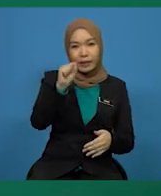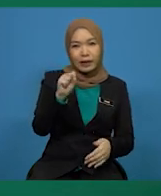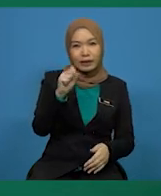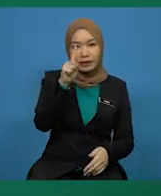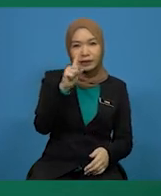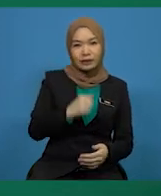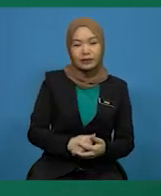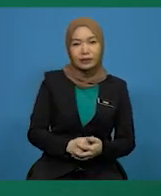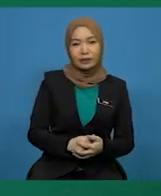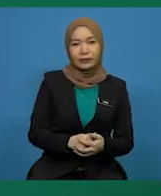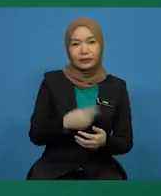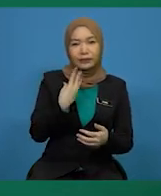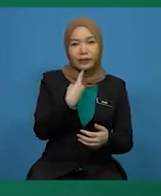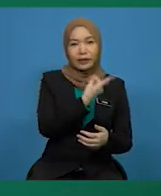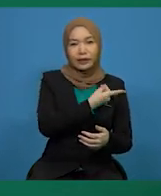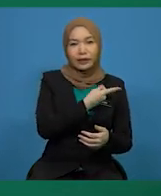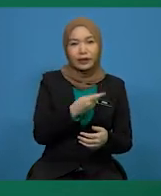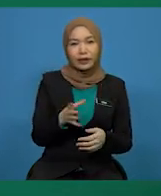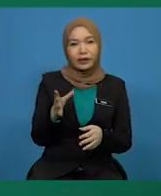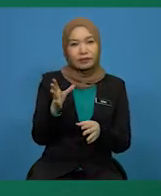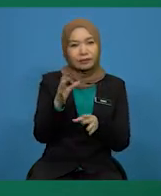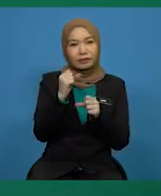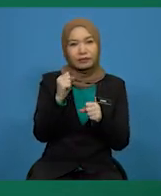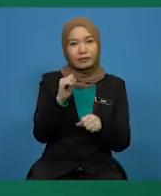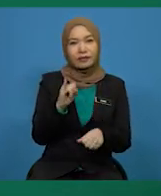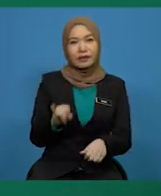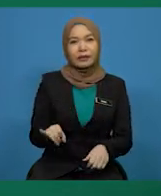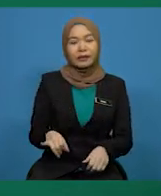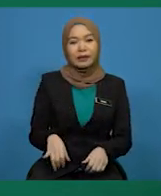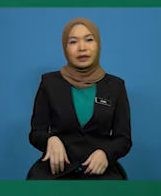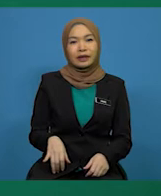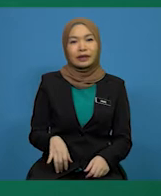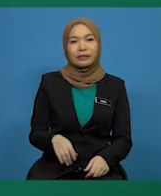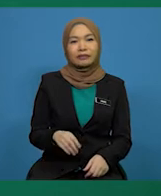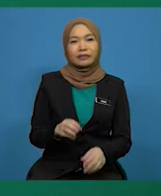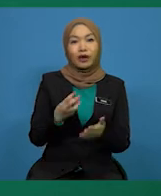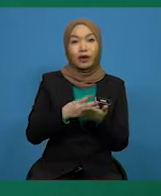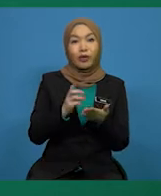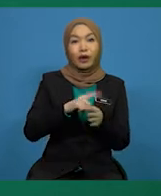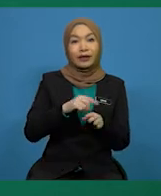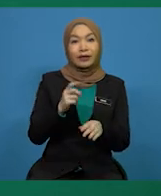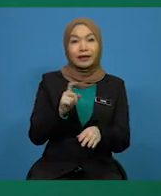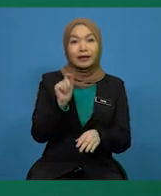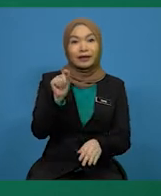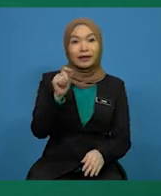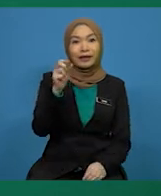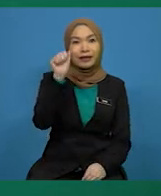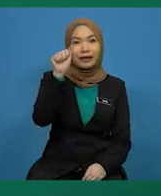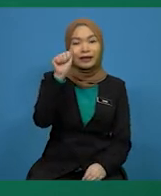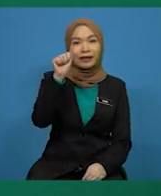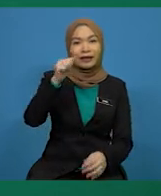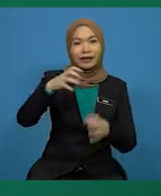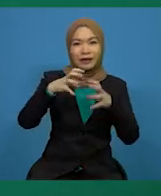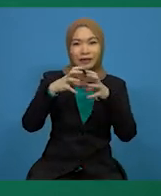dapati bahawa pada kadar bunga R0 ini, penawaran wang di titik A lebih besar daripada permintaan wang